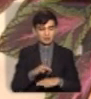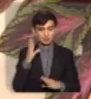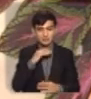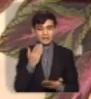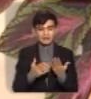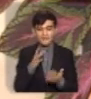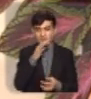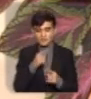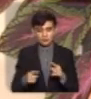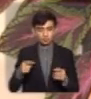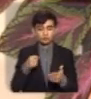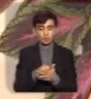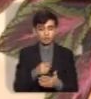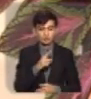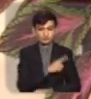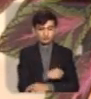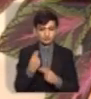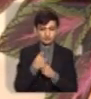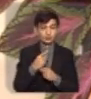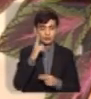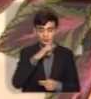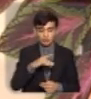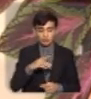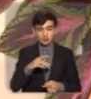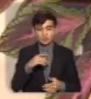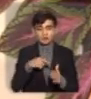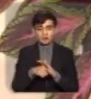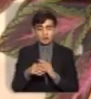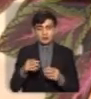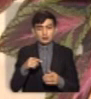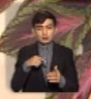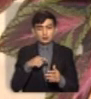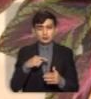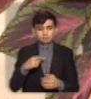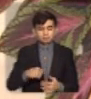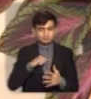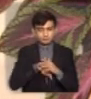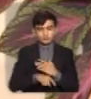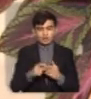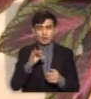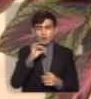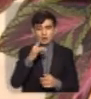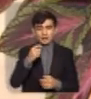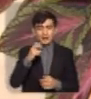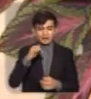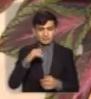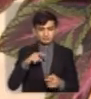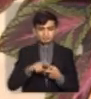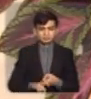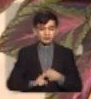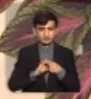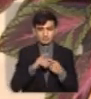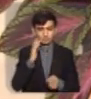вовремя не обратиться в лечебное учреждение, идет обезвоживание организма, которое в свою очередь ведет